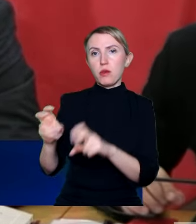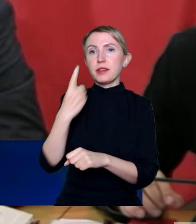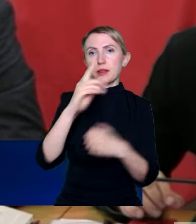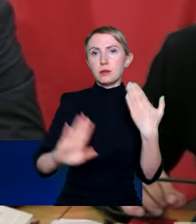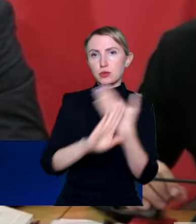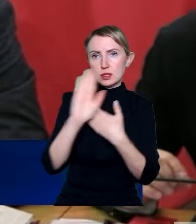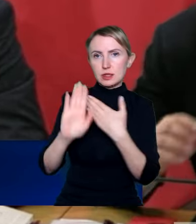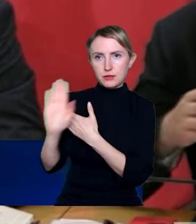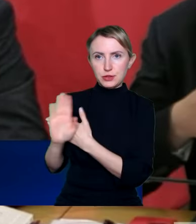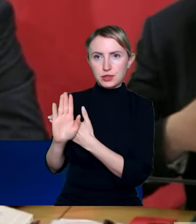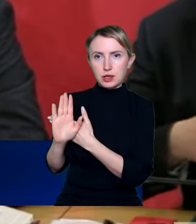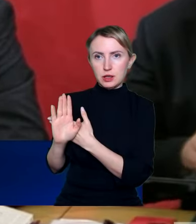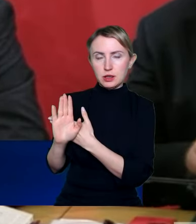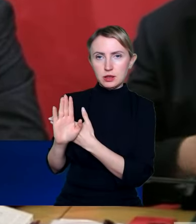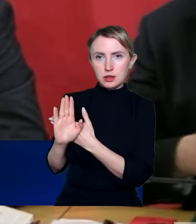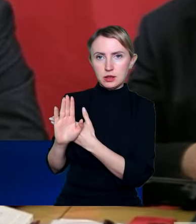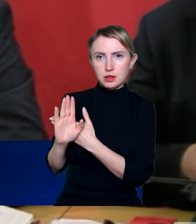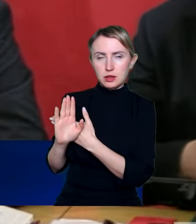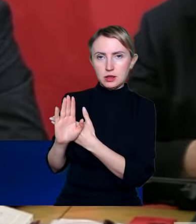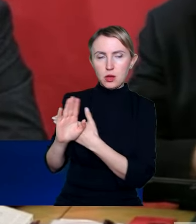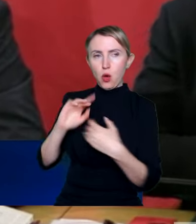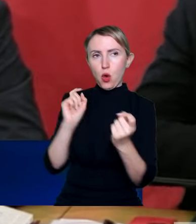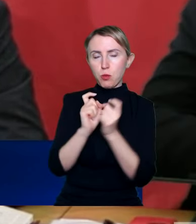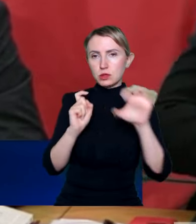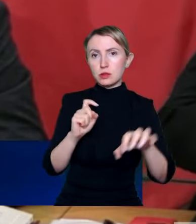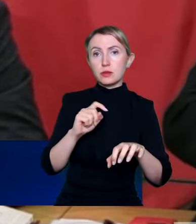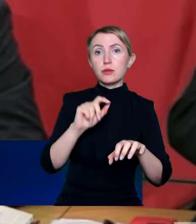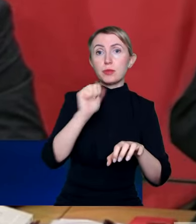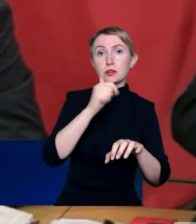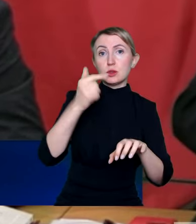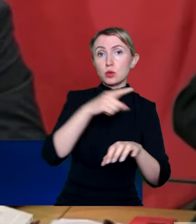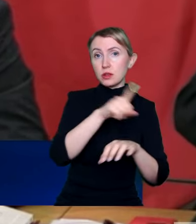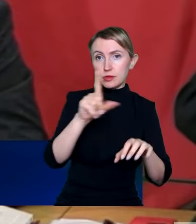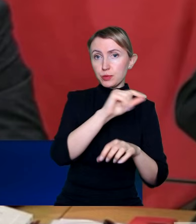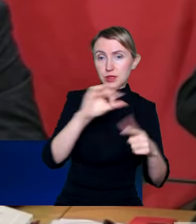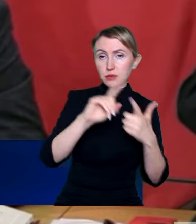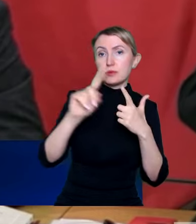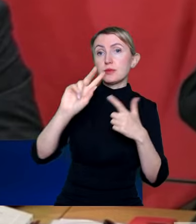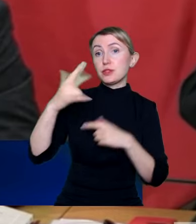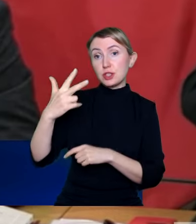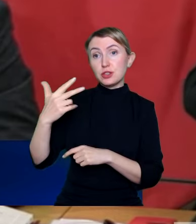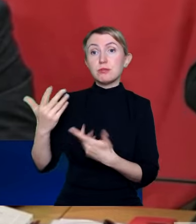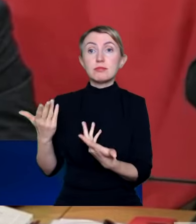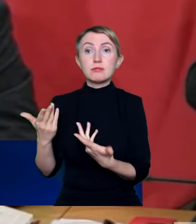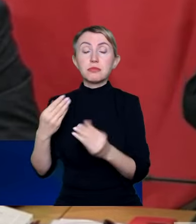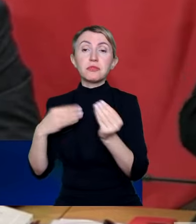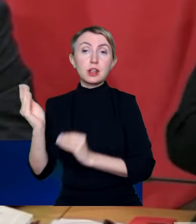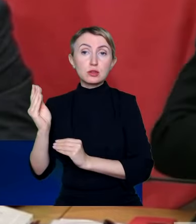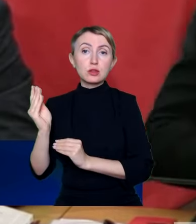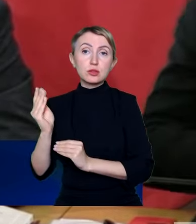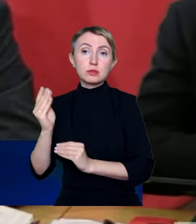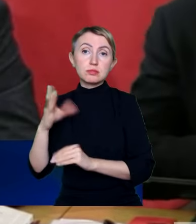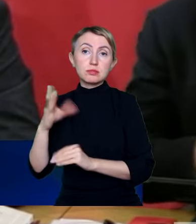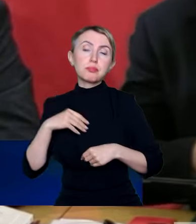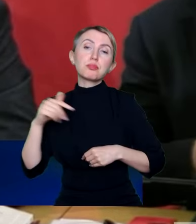przedstawiciel stronnictwa opozycyjnego. W dwóch pierwszych jesteście wy, czyli PiS. W trzecim większość uznała, że powinna